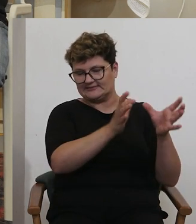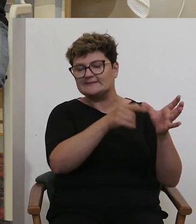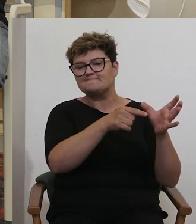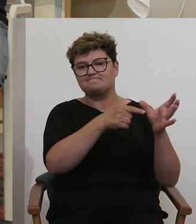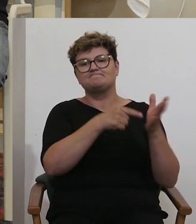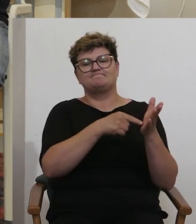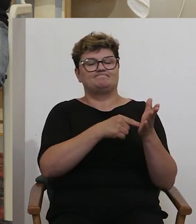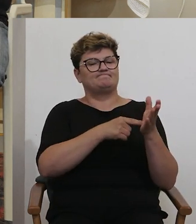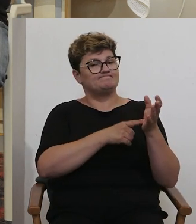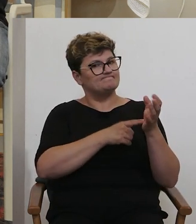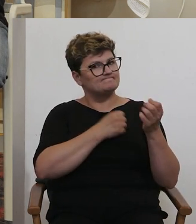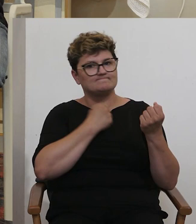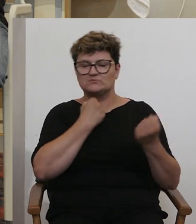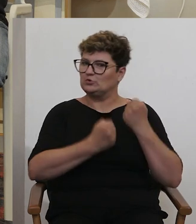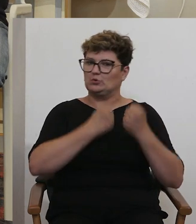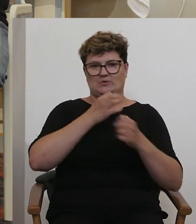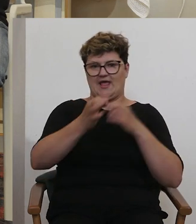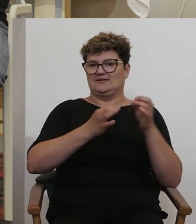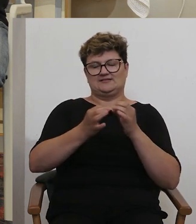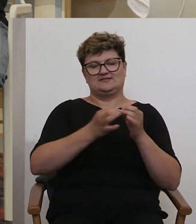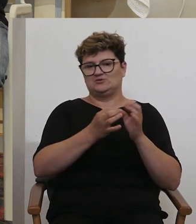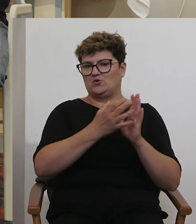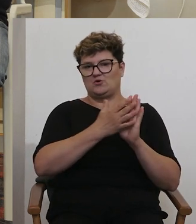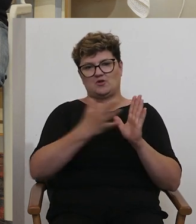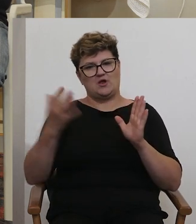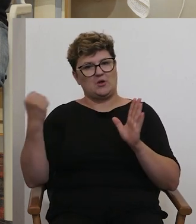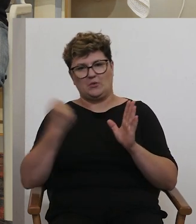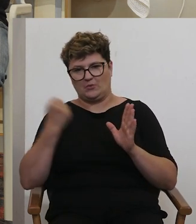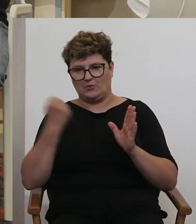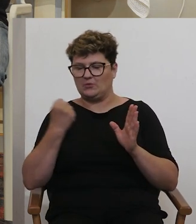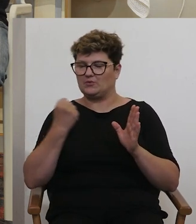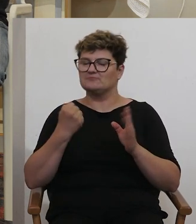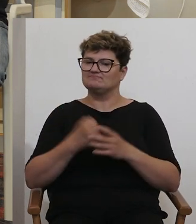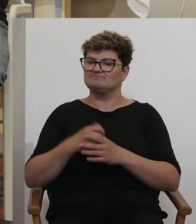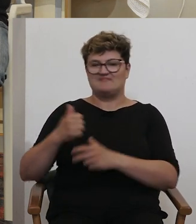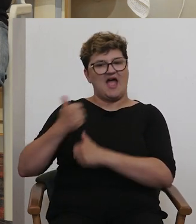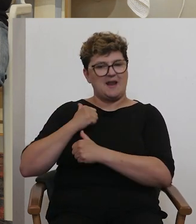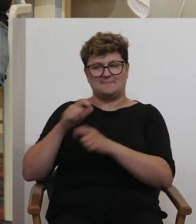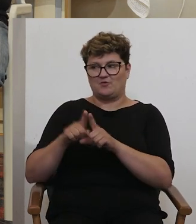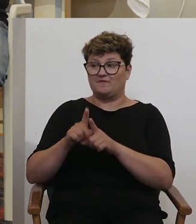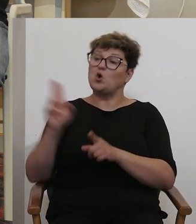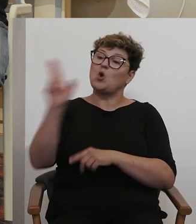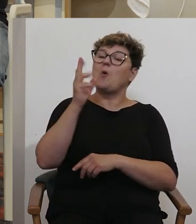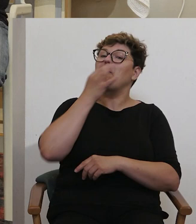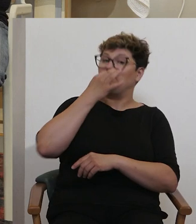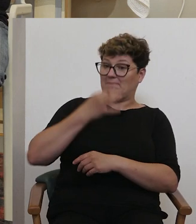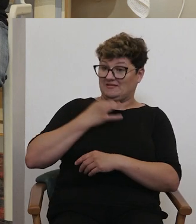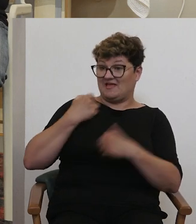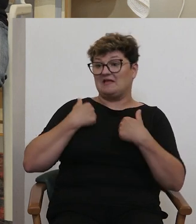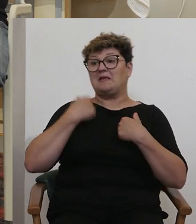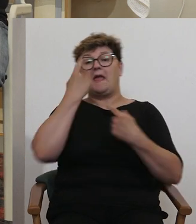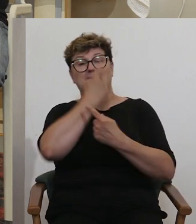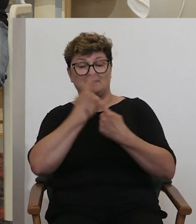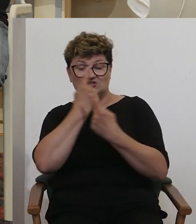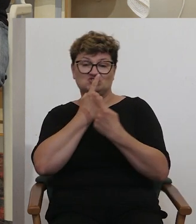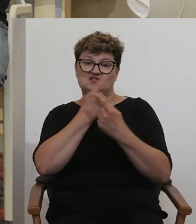jest to historia skomplikowana, jak historia tej armii. I jeśli ktoś mnie by zapytał, co ja sądzę, co ja myślę